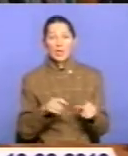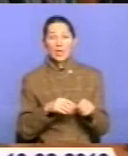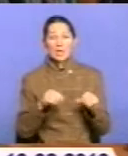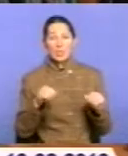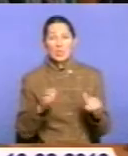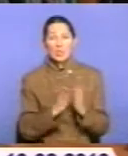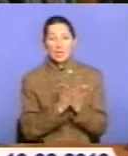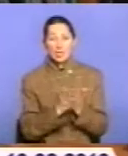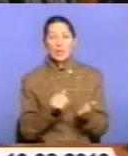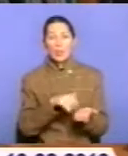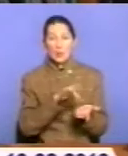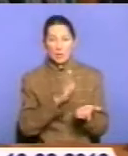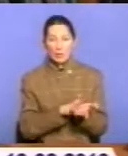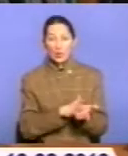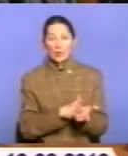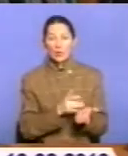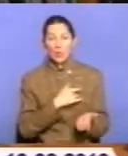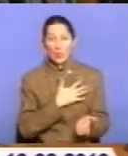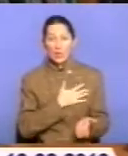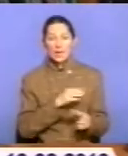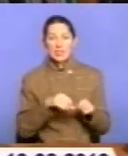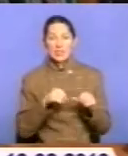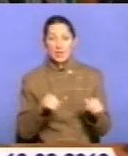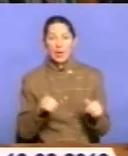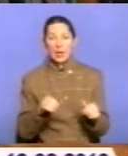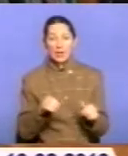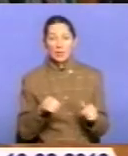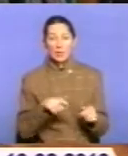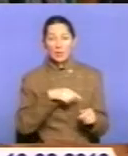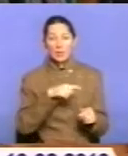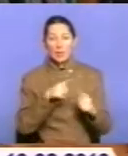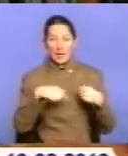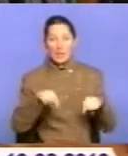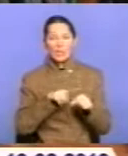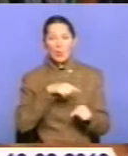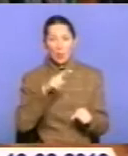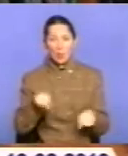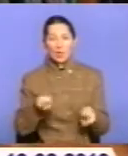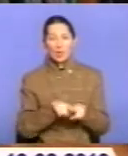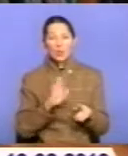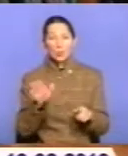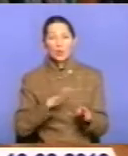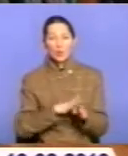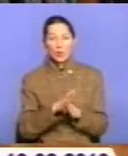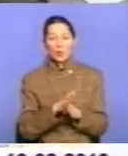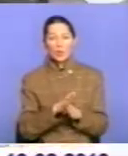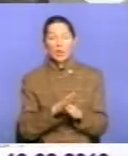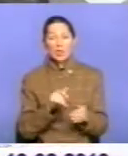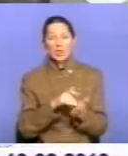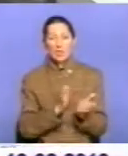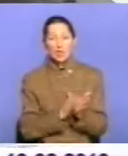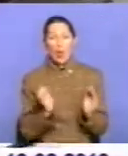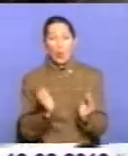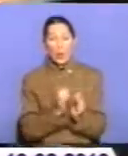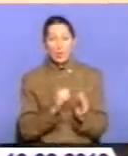кадастрові номери земельним ділянкам. Також реєстратори будуть здійснювати реєстрацію обмежень у використанні земельних ділянок.